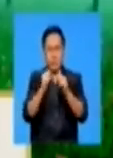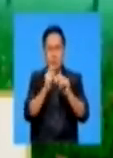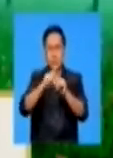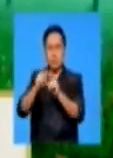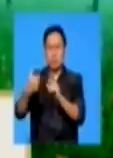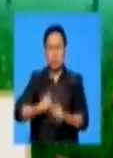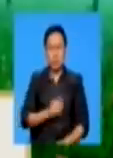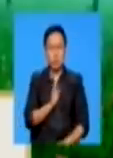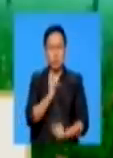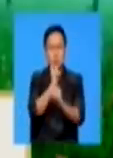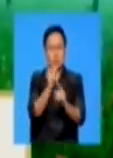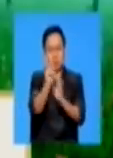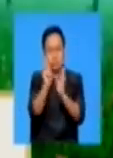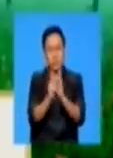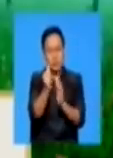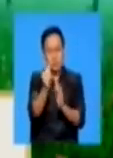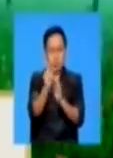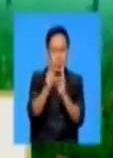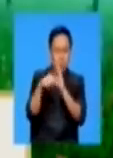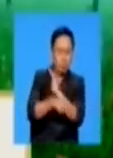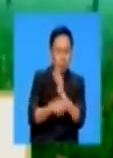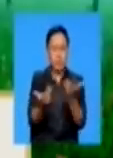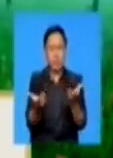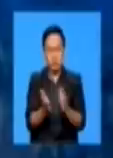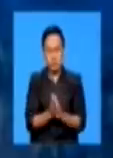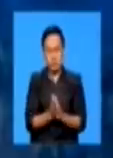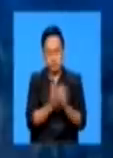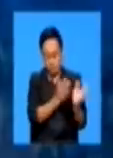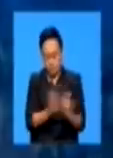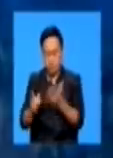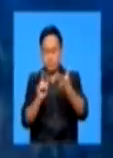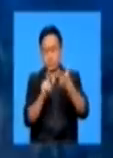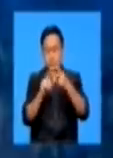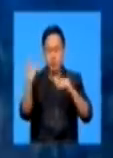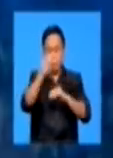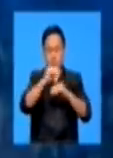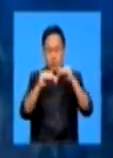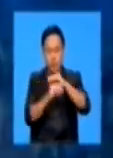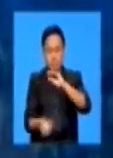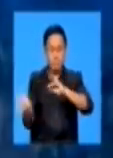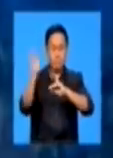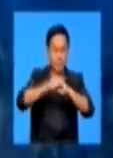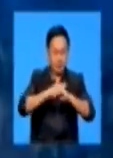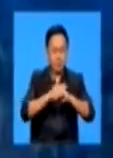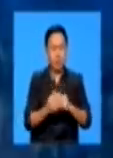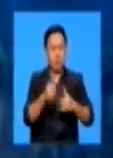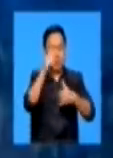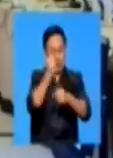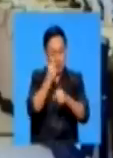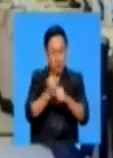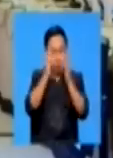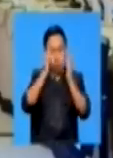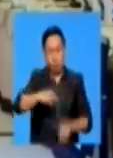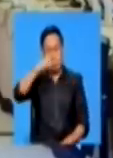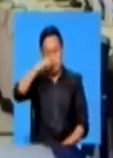คตต่อไปด้วยนะครับต่อไปคือโครงการเพิ่มผลิตภาพแรงงานไทยรัฐบาลก็ช่วยเหลือรัฐวิสาหกิจขนาดกลางขน